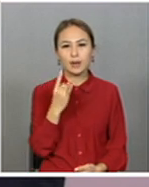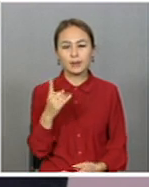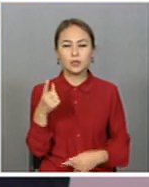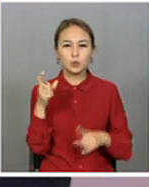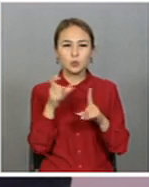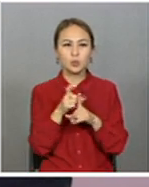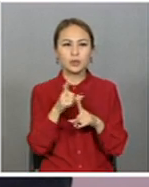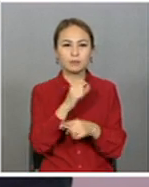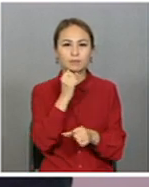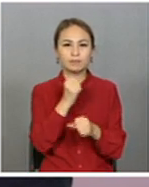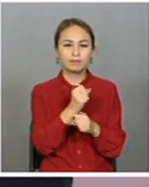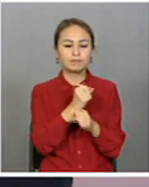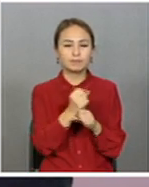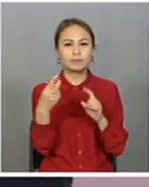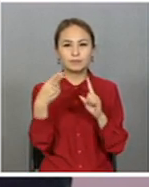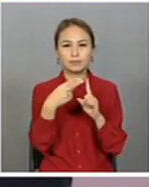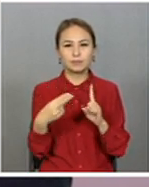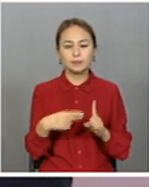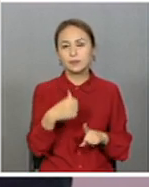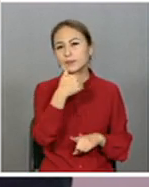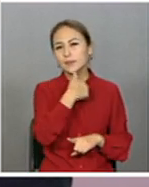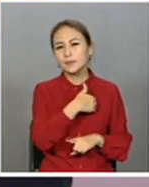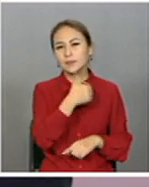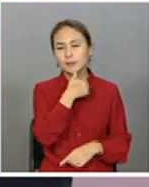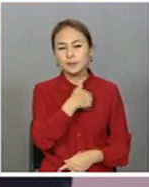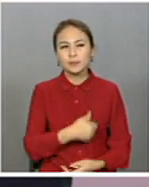сөздерден мәтін құрастырып көріңдер.